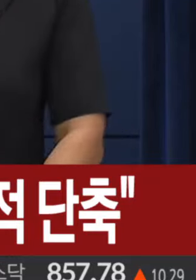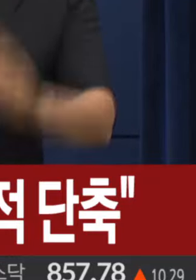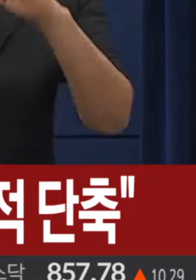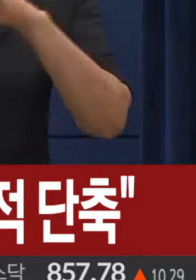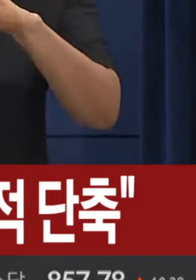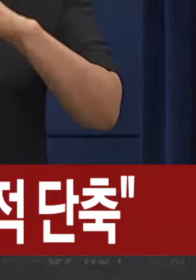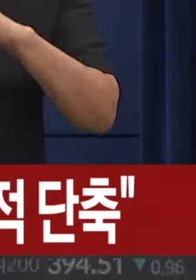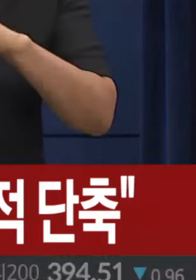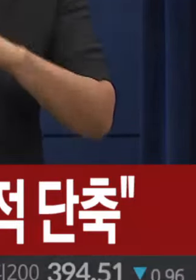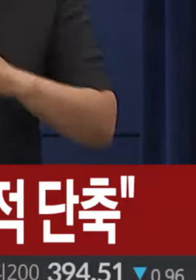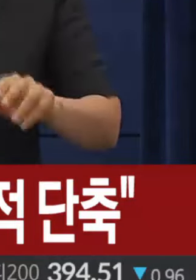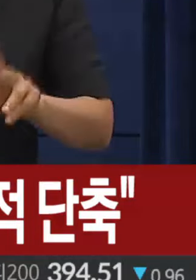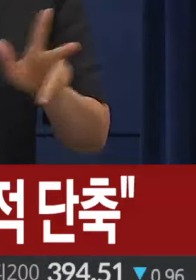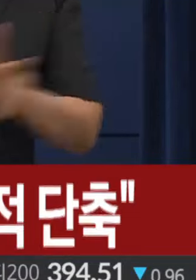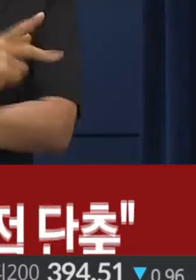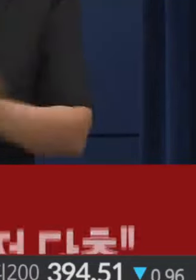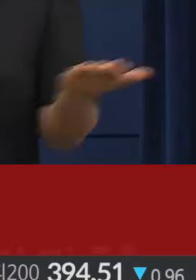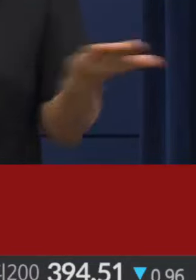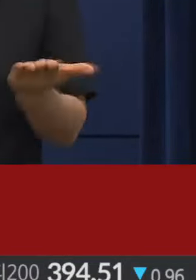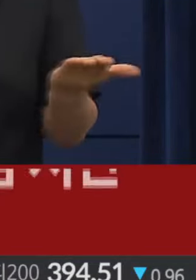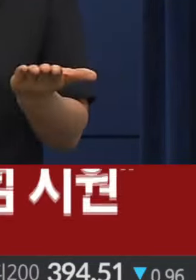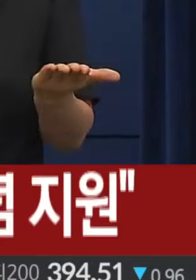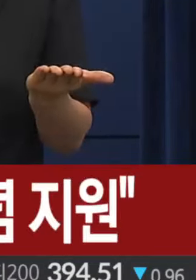더하여 주당 근무 시간은